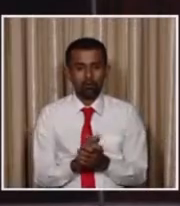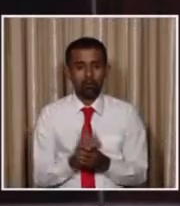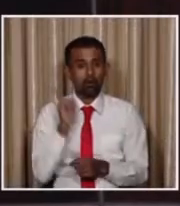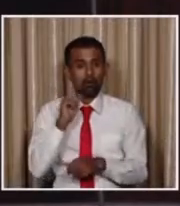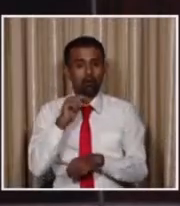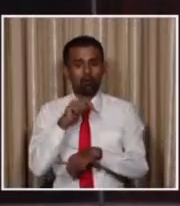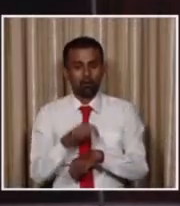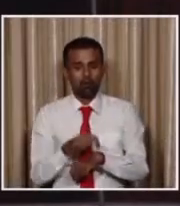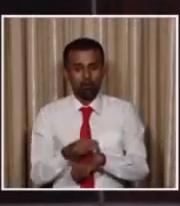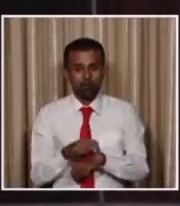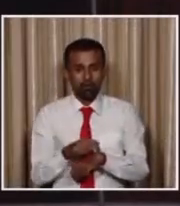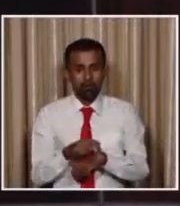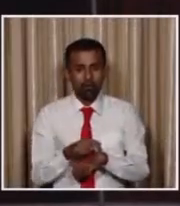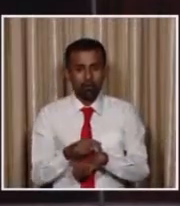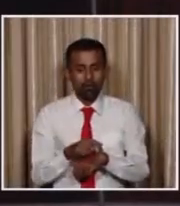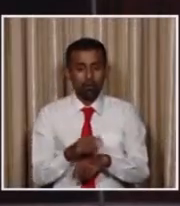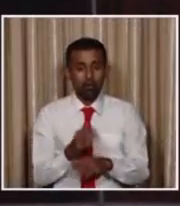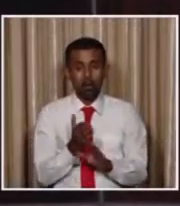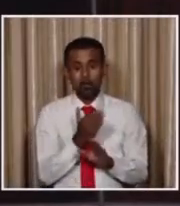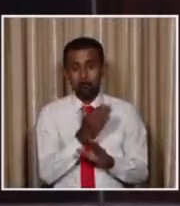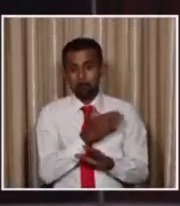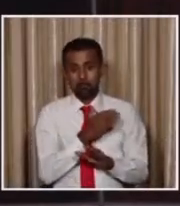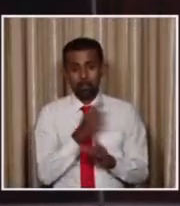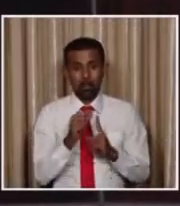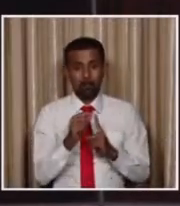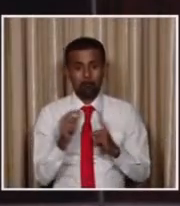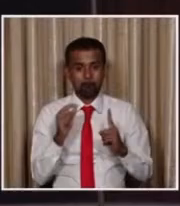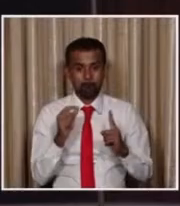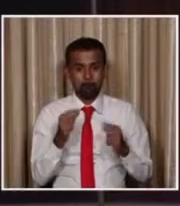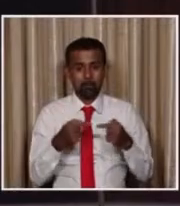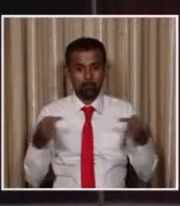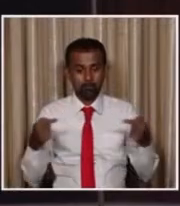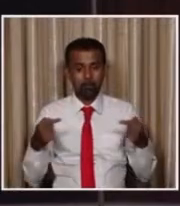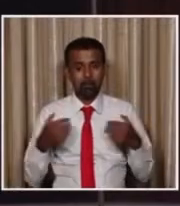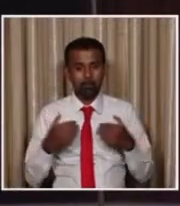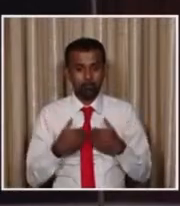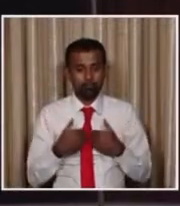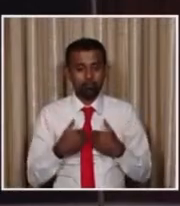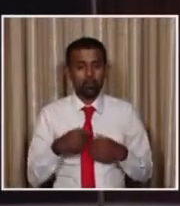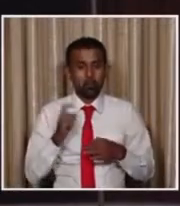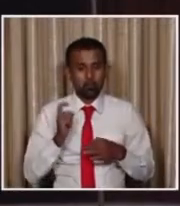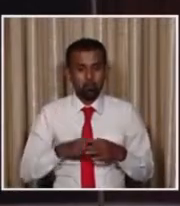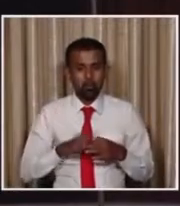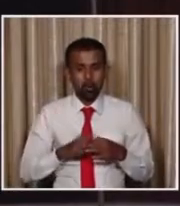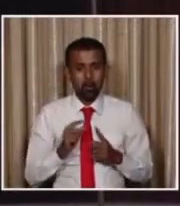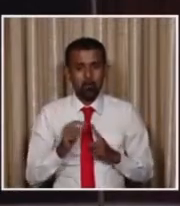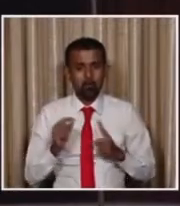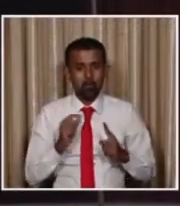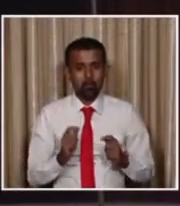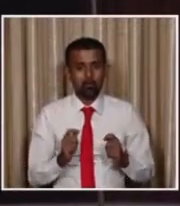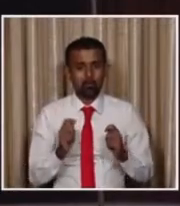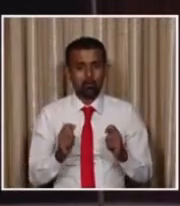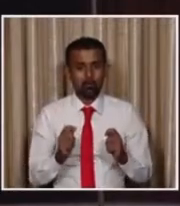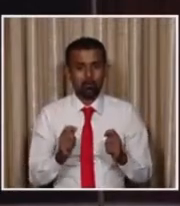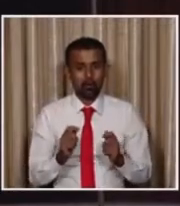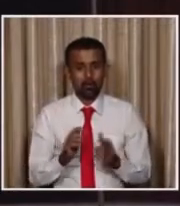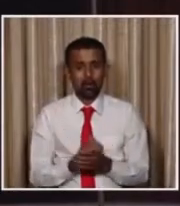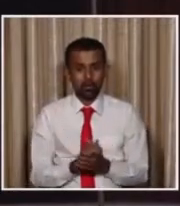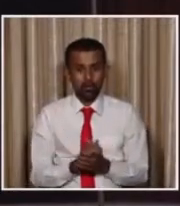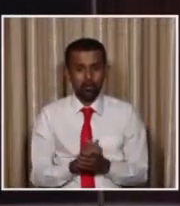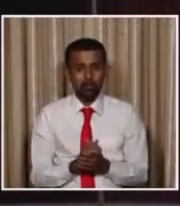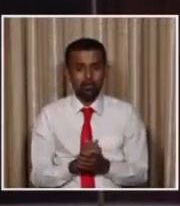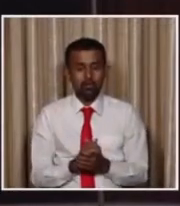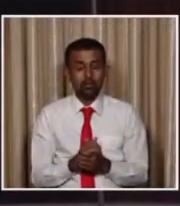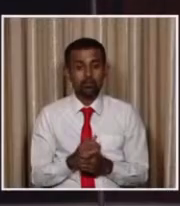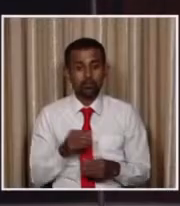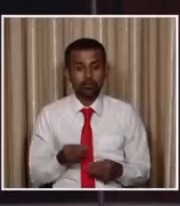අවස්ථාවකදී සභාපතිතුමනි පසුපෙලේ විපක්ෂ මන්ත්‍රීවරයෙකුට තියෙන්නේ මේ වගේ ප්‍රශ්නයක් පාර්ලිමේන්තුවට ගෙනල්ලා මේක අවධානයට යොමු